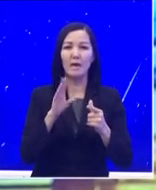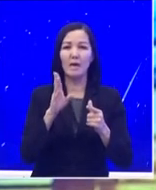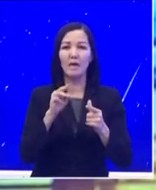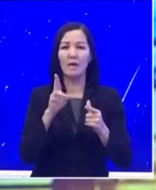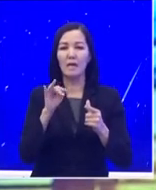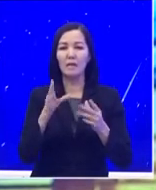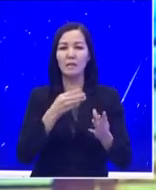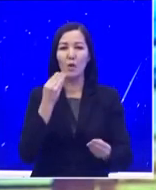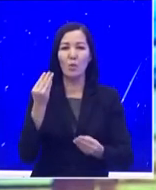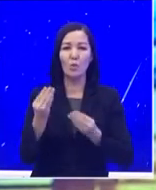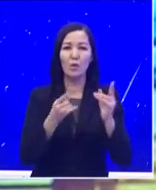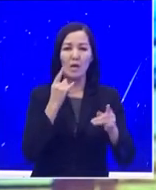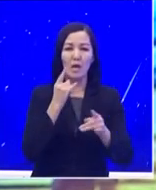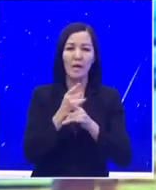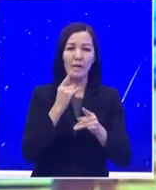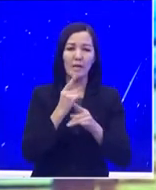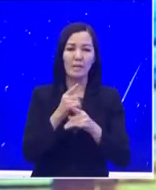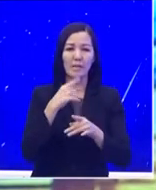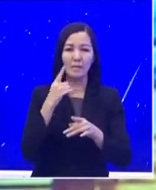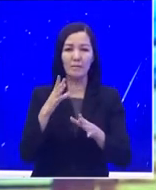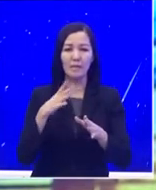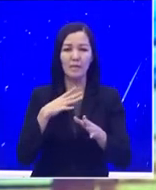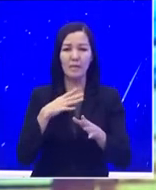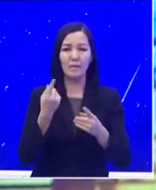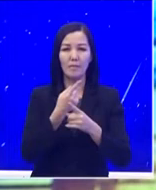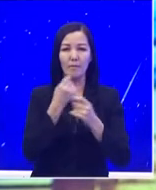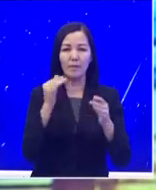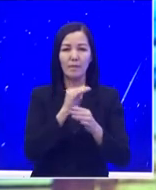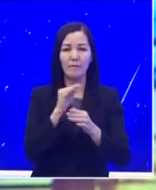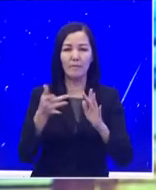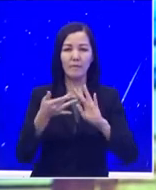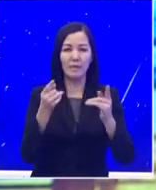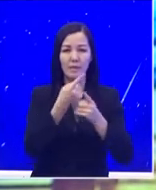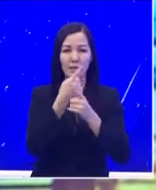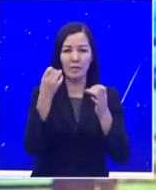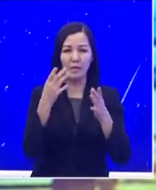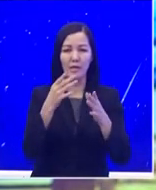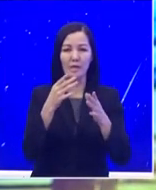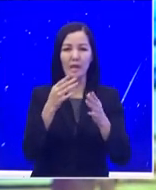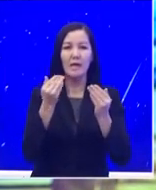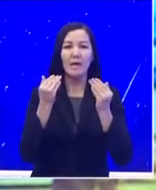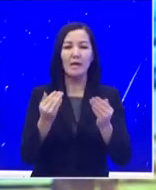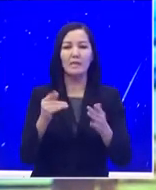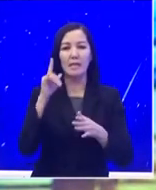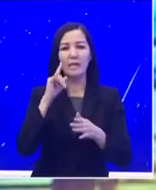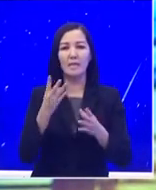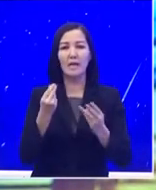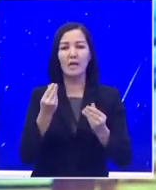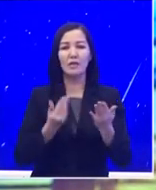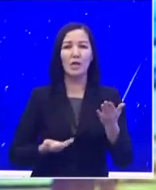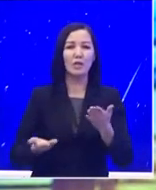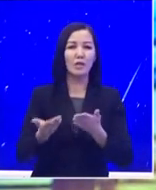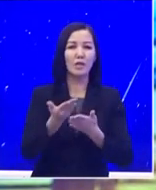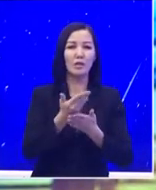ойынын алаяқтық әрекет деп таныды. Құзырлы мекеме бұл ақпаратты ресми сайтында жариялады. Ақпарға сәйкес елімізде қаржы